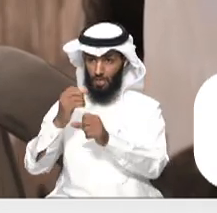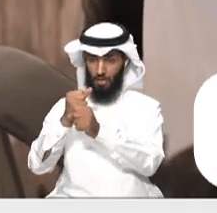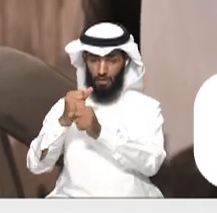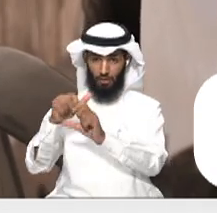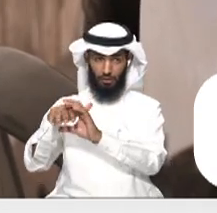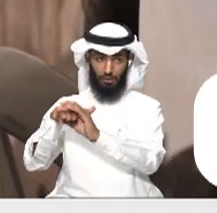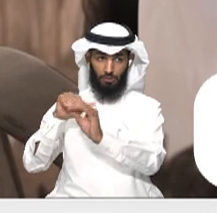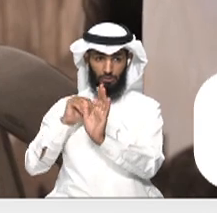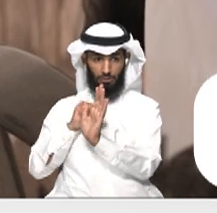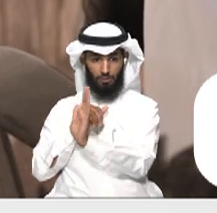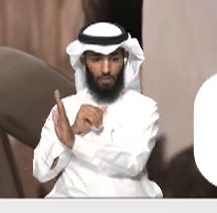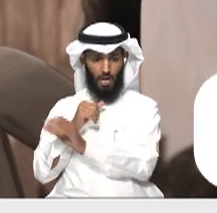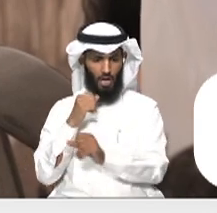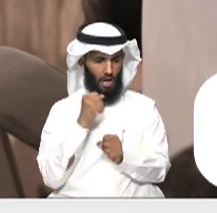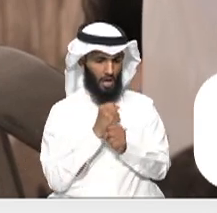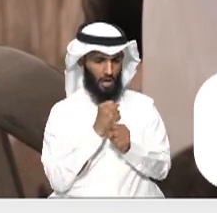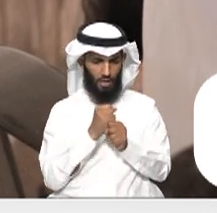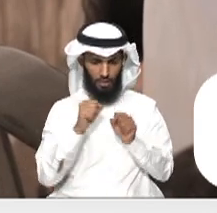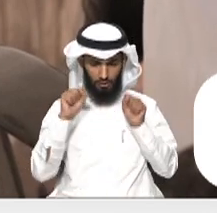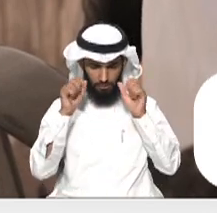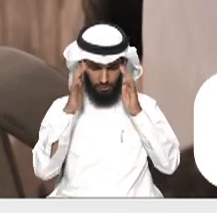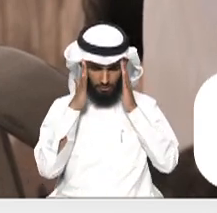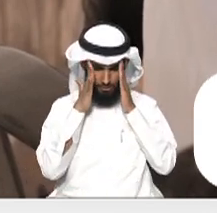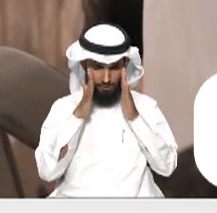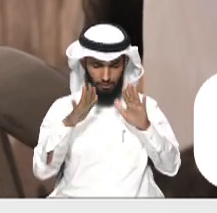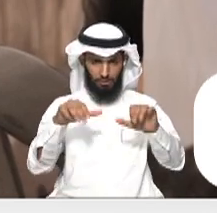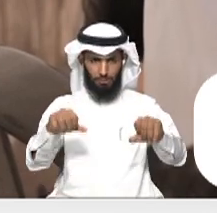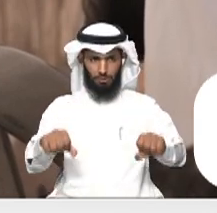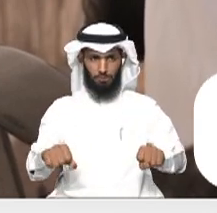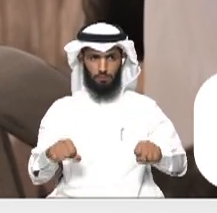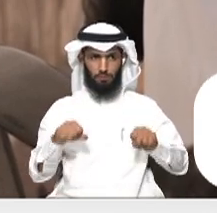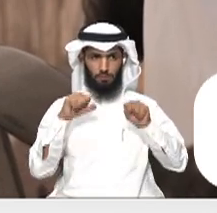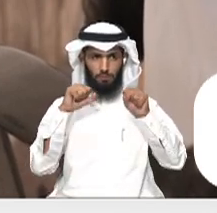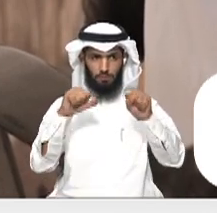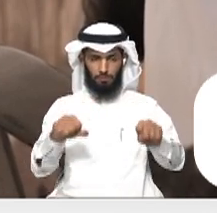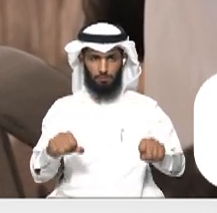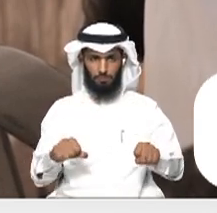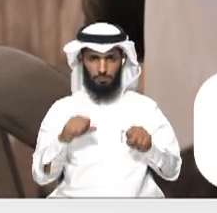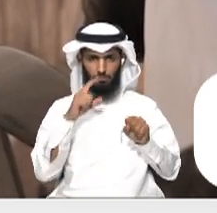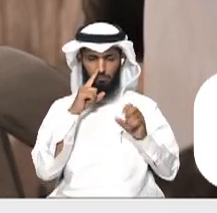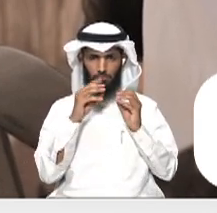رسمي، وأنا ماشي العمل وأمارسها هي رسمية، استقلت بنفسي وحابلها روح من